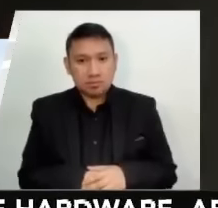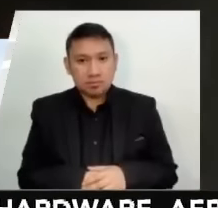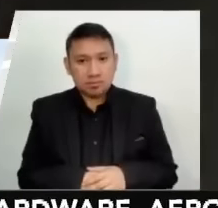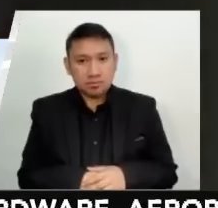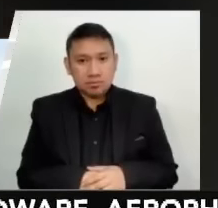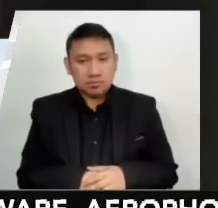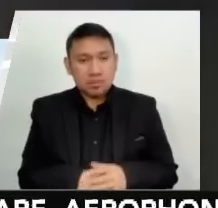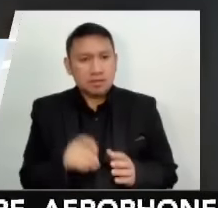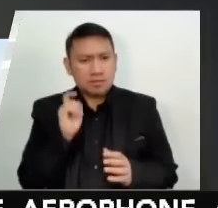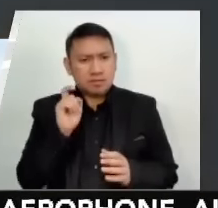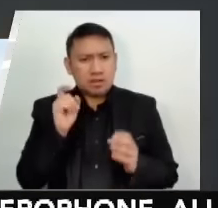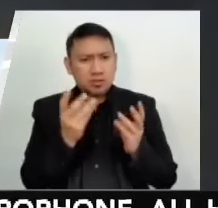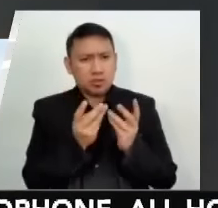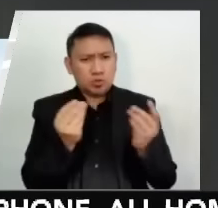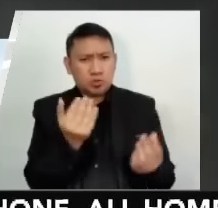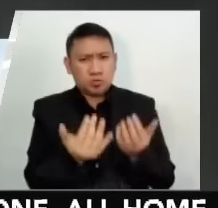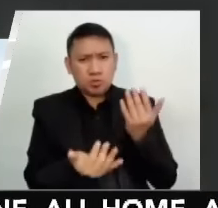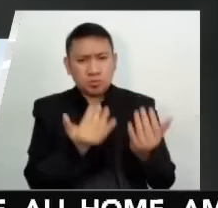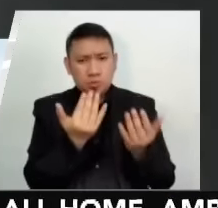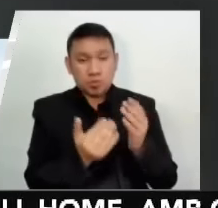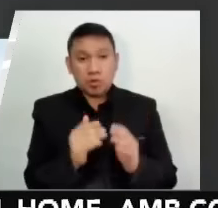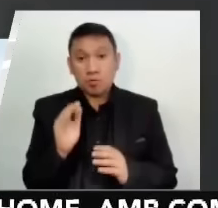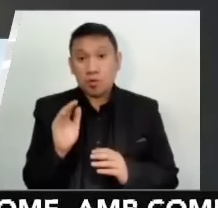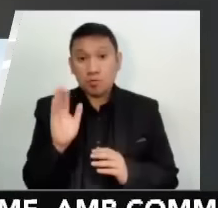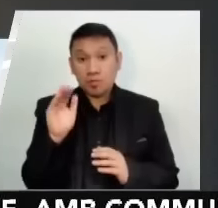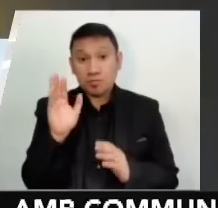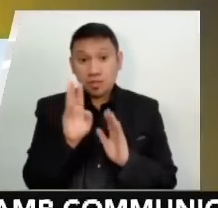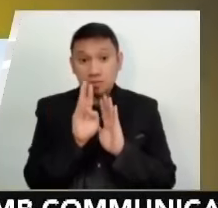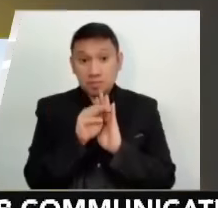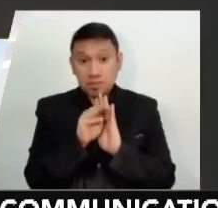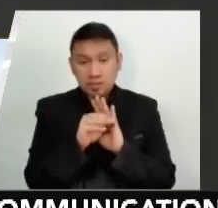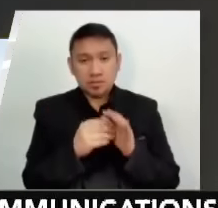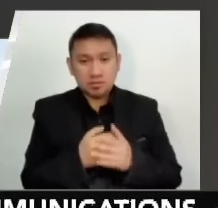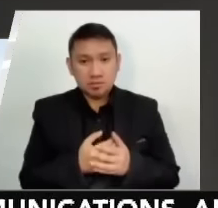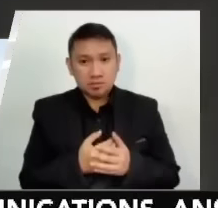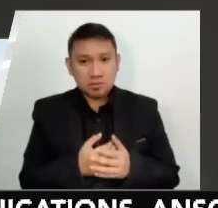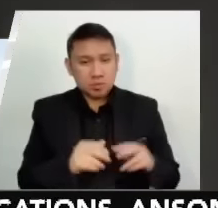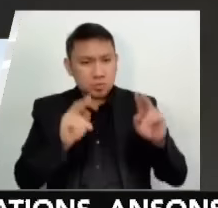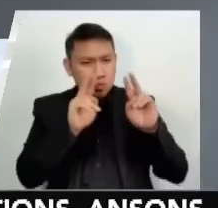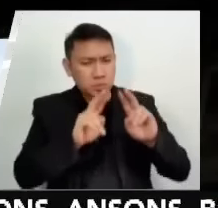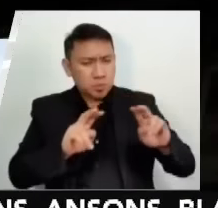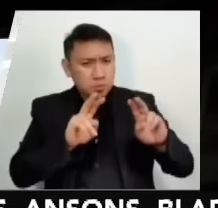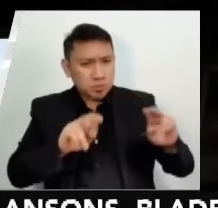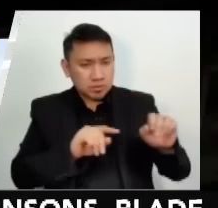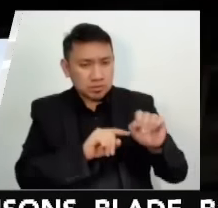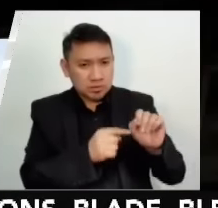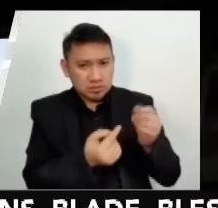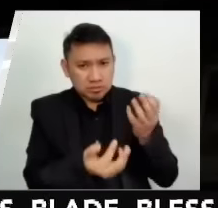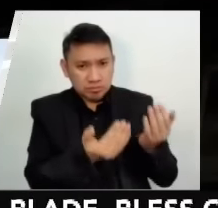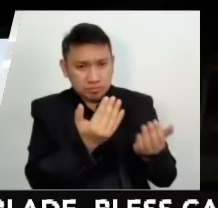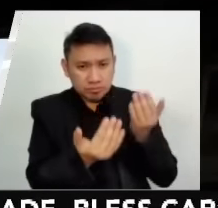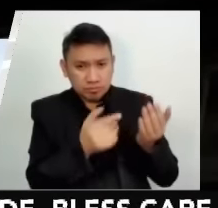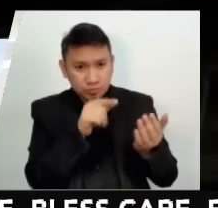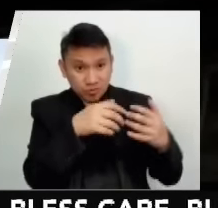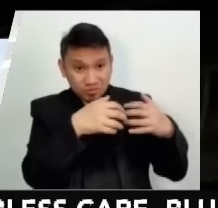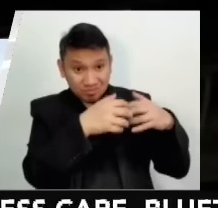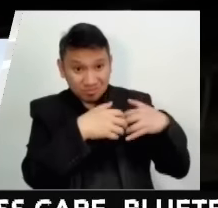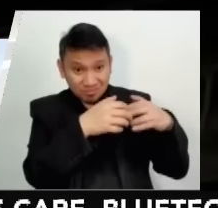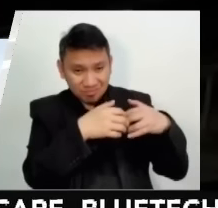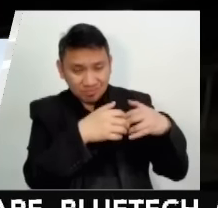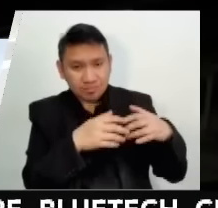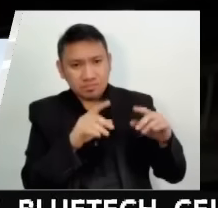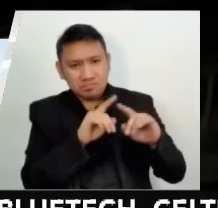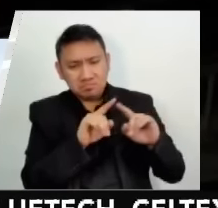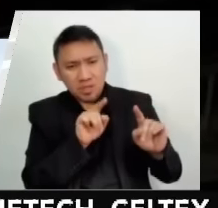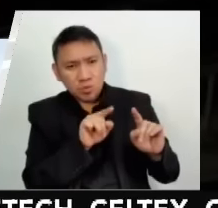ang apoy matapos sa mahigit 15 minuto sa imbestigasyon ng bfp nagsimula ang apoy sa kanang bahagi ng engine grof pero Inaalam pa ang sanhi